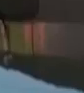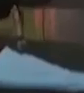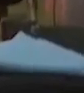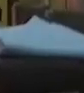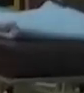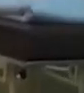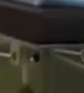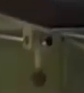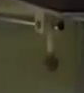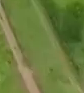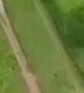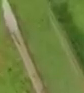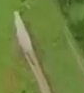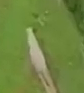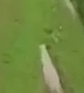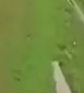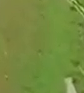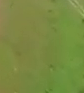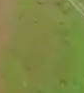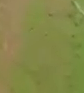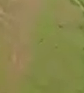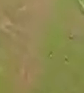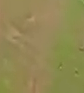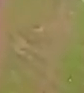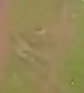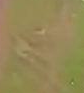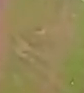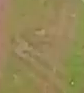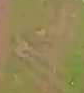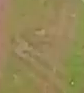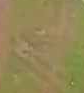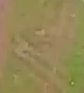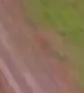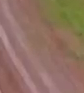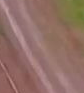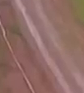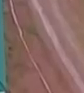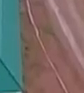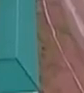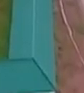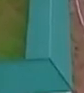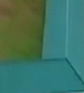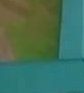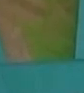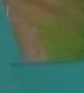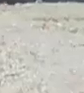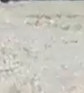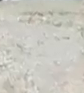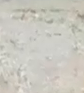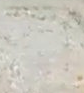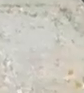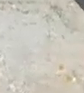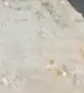1,169. Tumeongeza idadi ya hospitali za halmashauri kutoka 186 hadi kufikia hospitali za